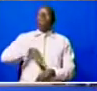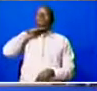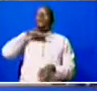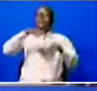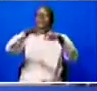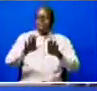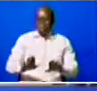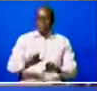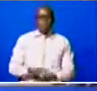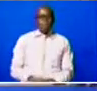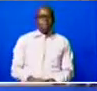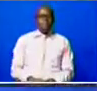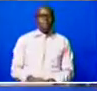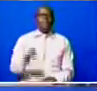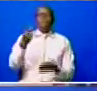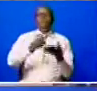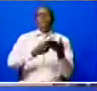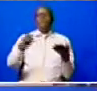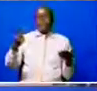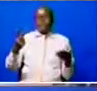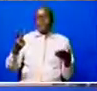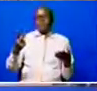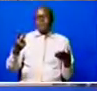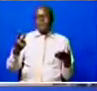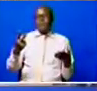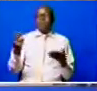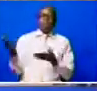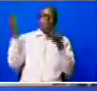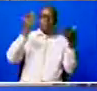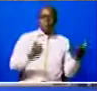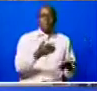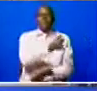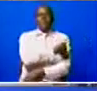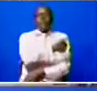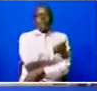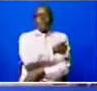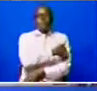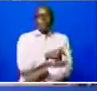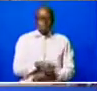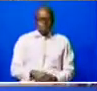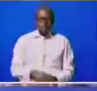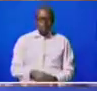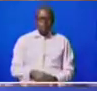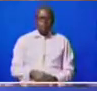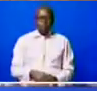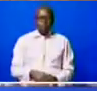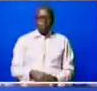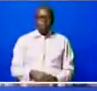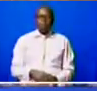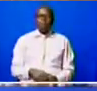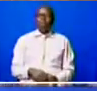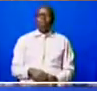the two weeks alikuwa nimempeleka hospitali pale akalalishwa, alikuwa